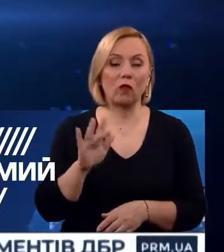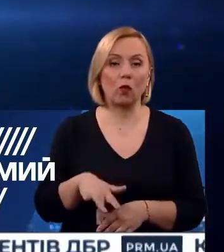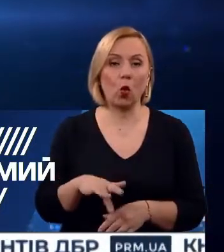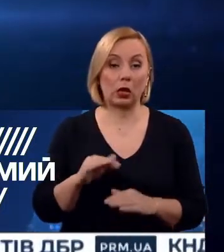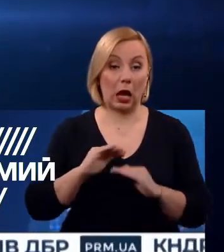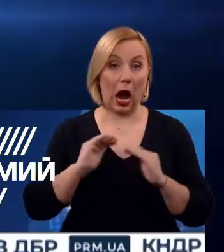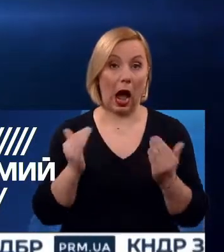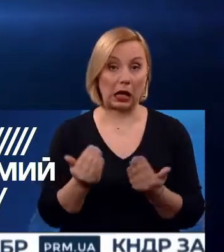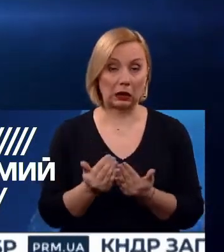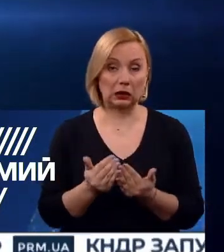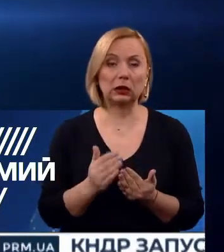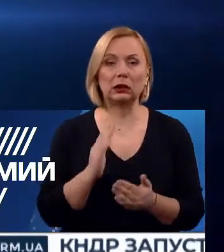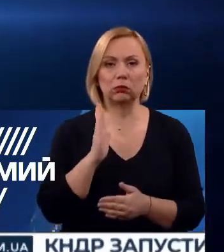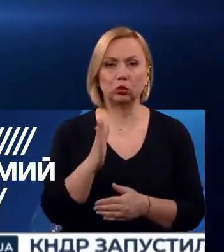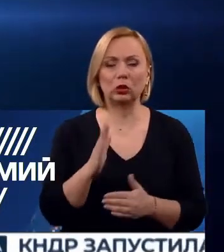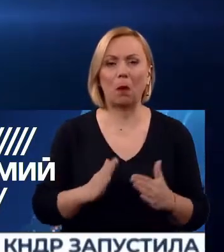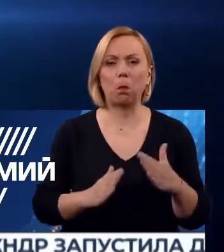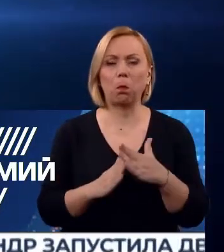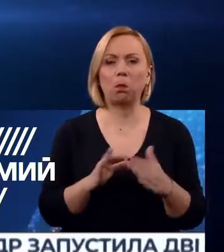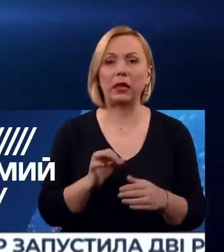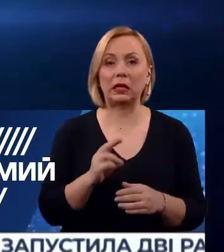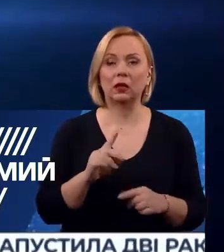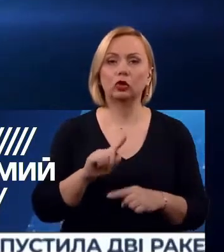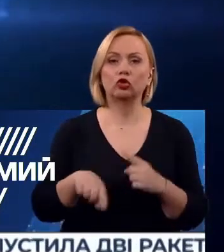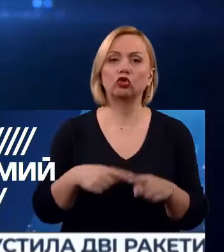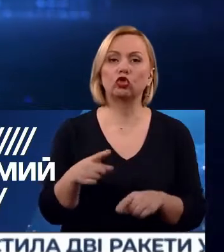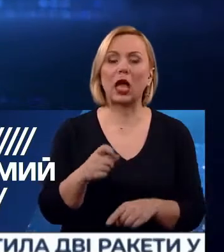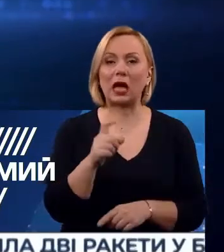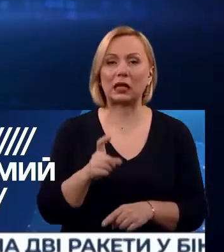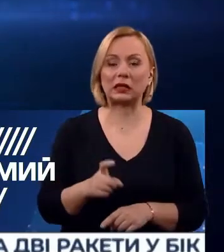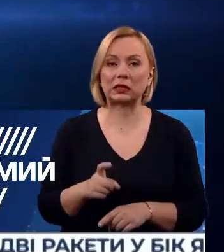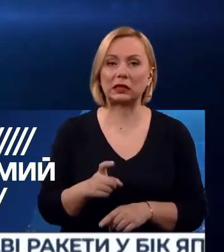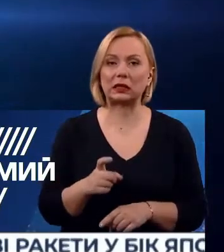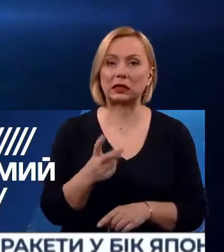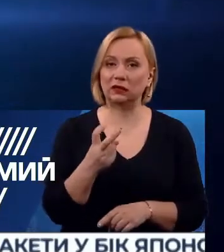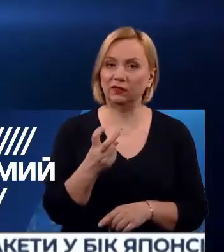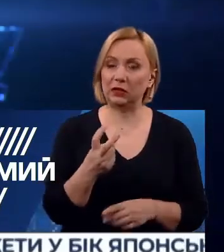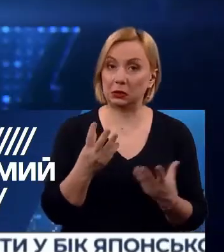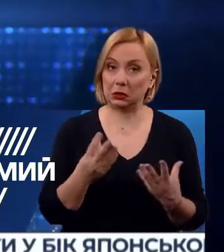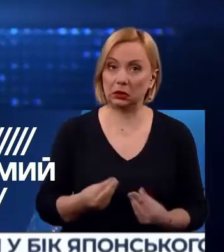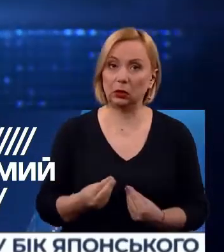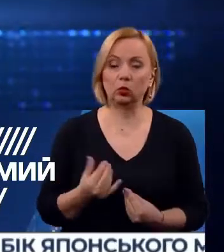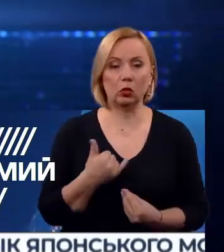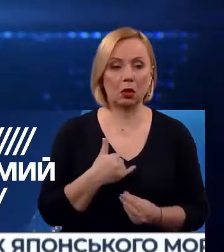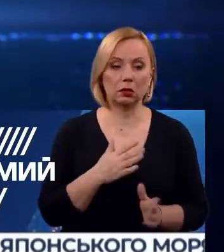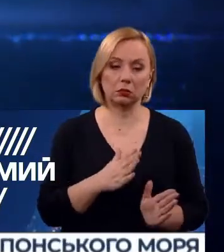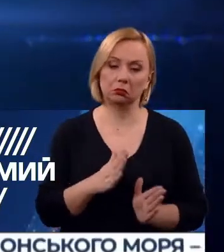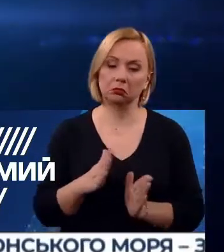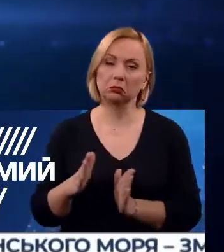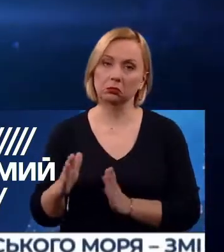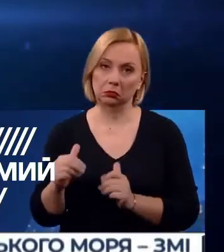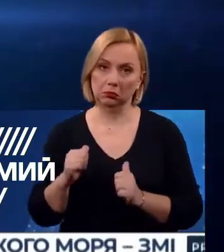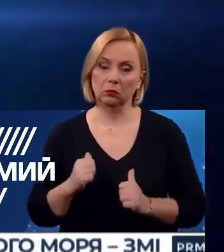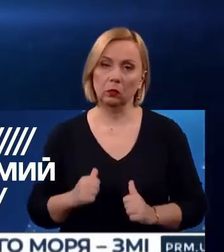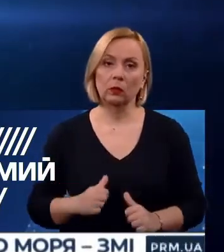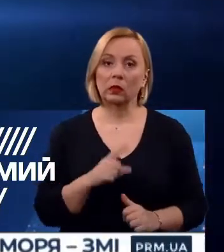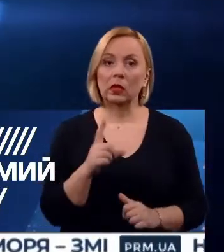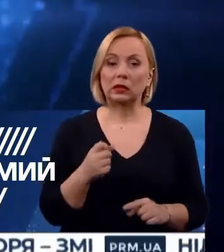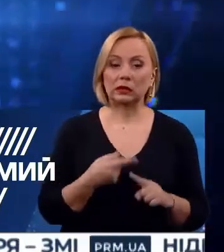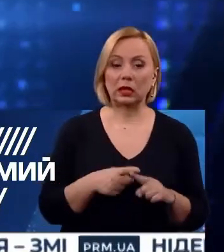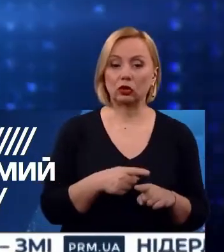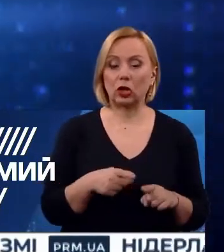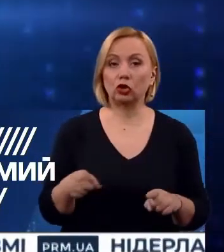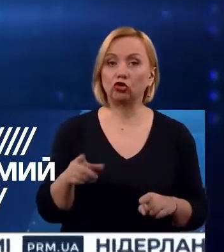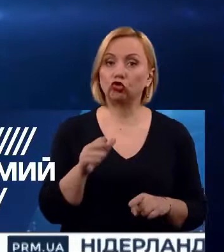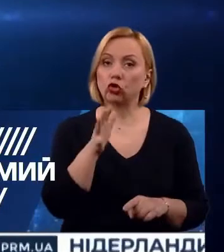буде через 200 днів. Тобто ми досить добре йдемо. І за цей час може бути